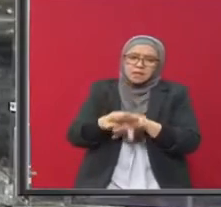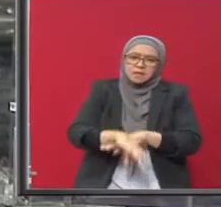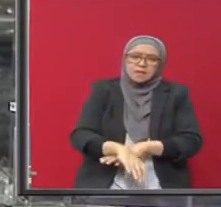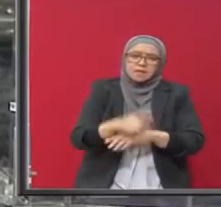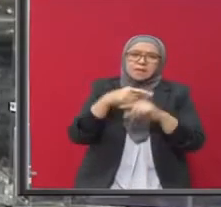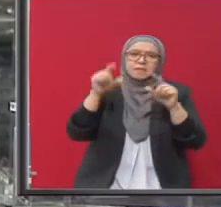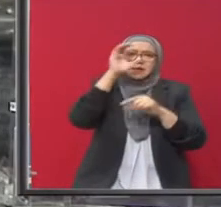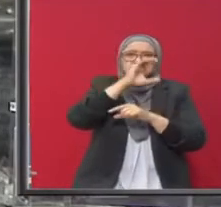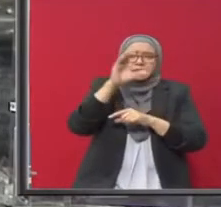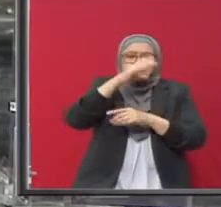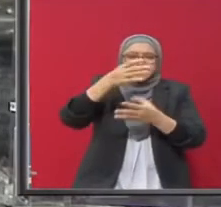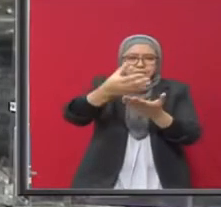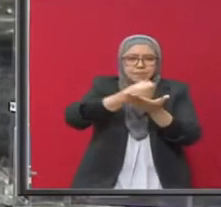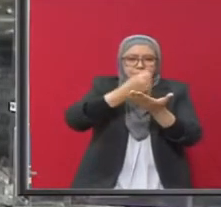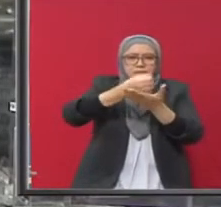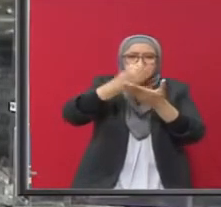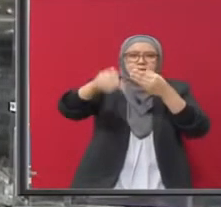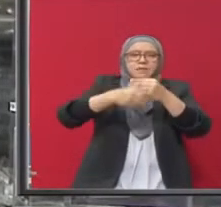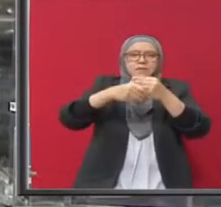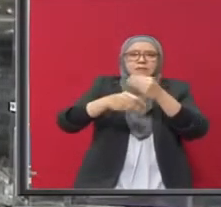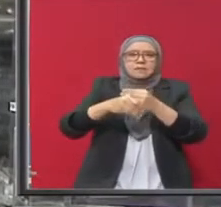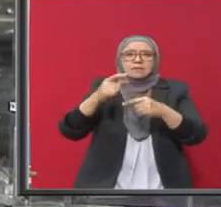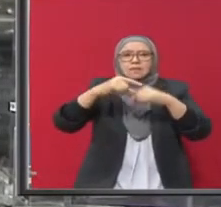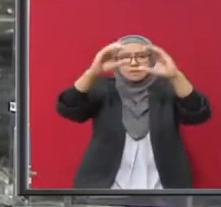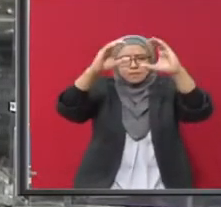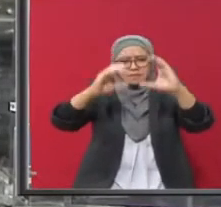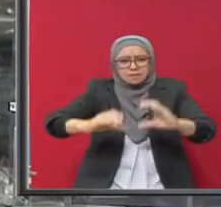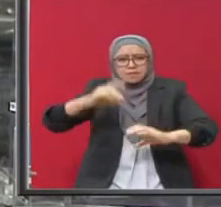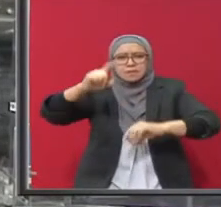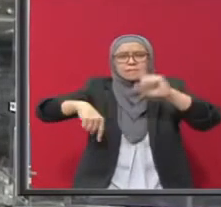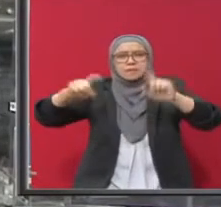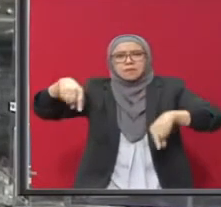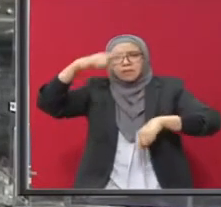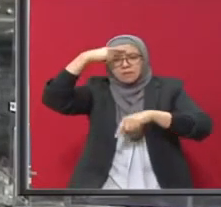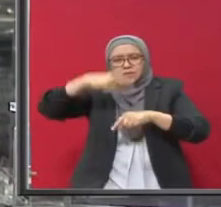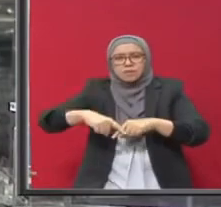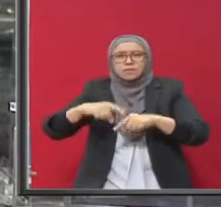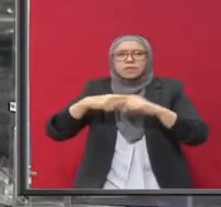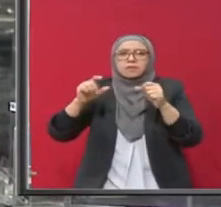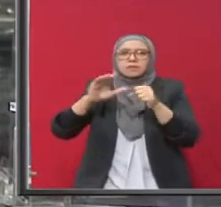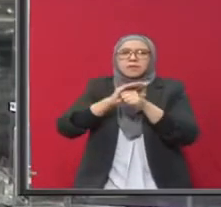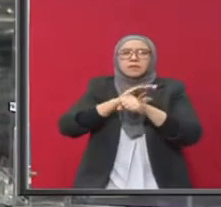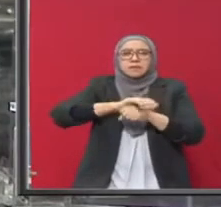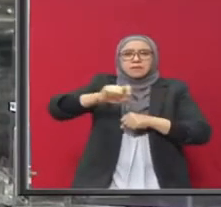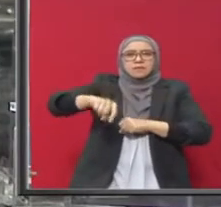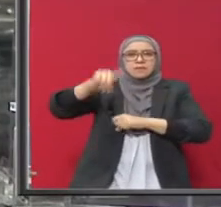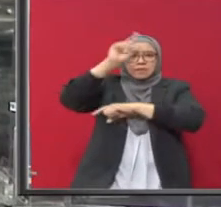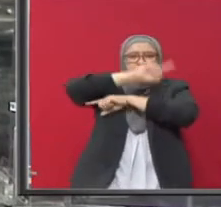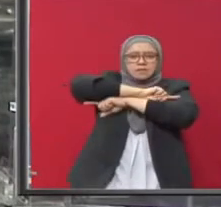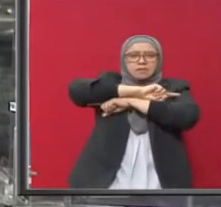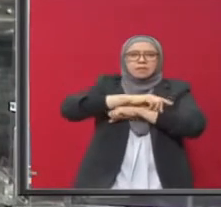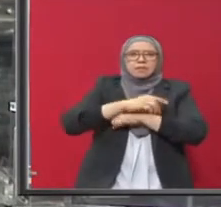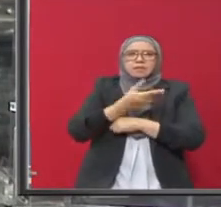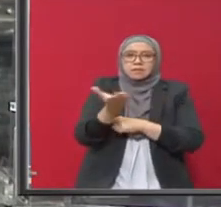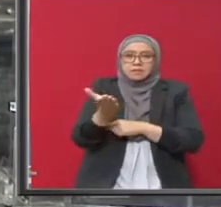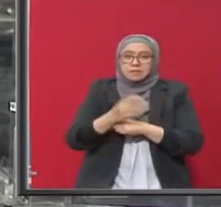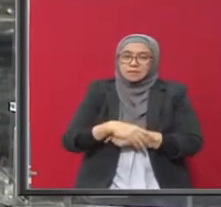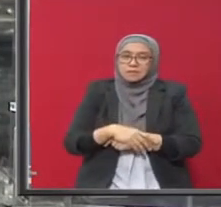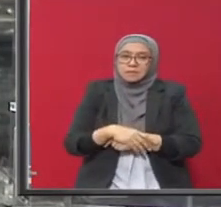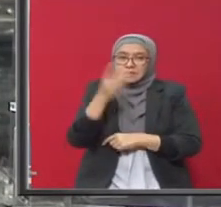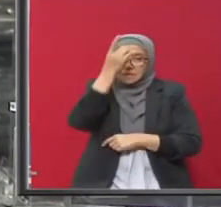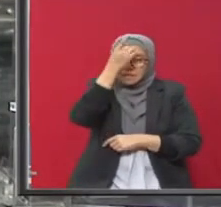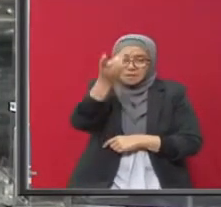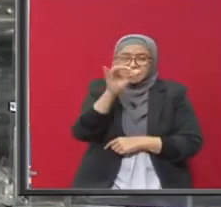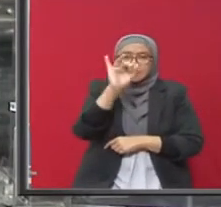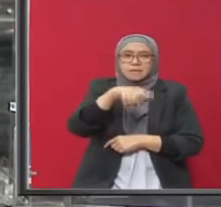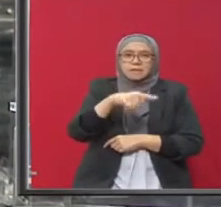sampingan dengan pelbagai macam cara bagi menampung perbanyak harian mereka. Datuk Yang Dipertua, saya juga ingin membangkitkan beberapa